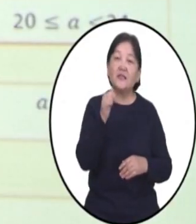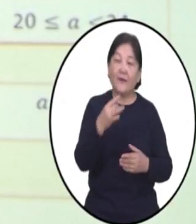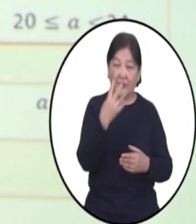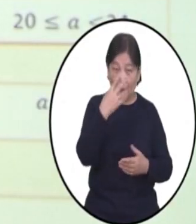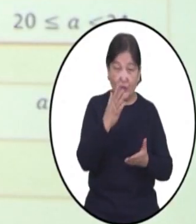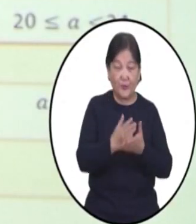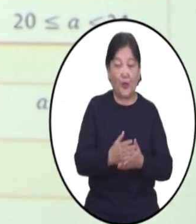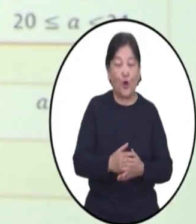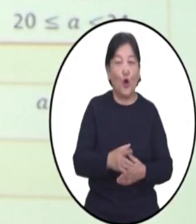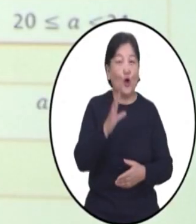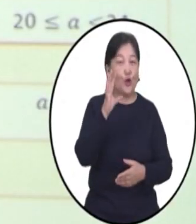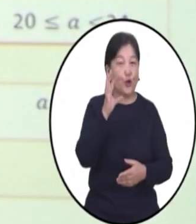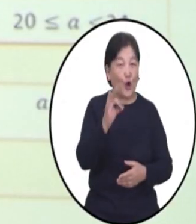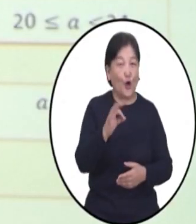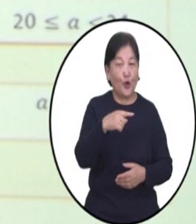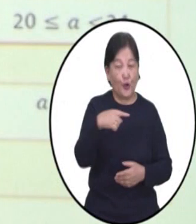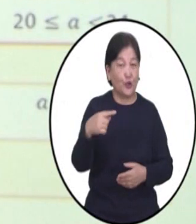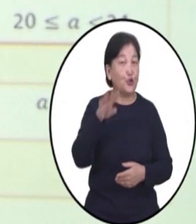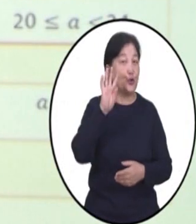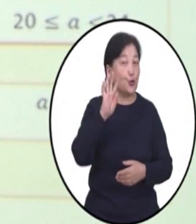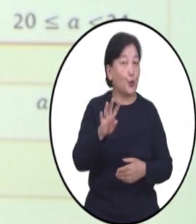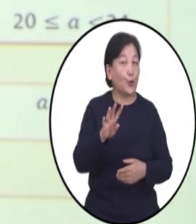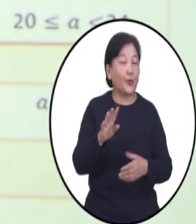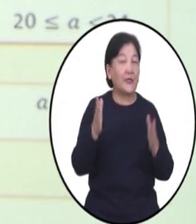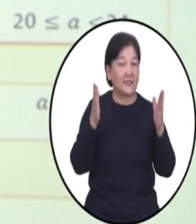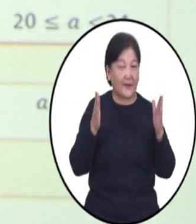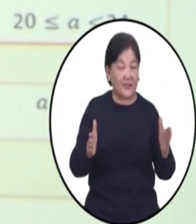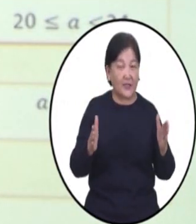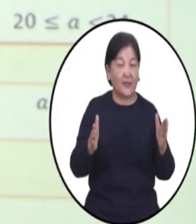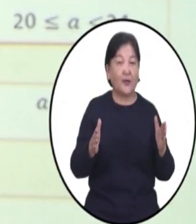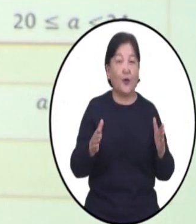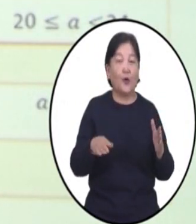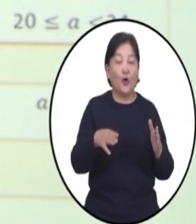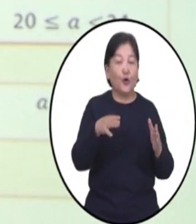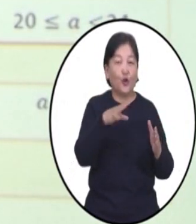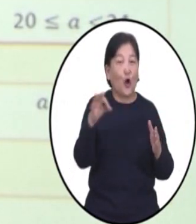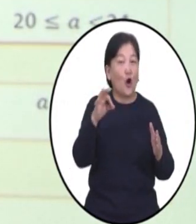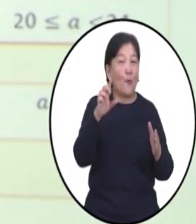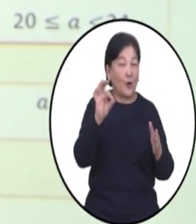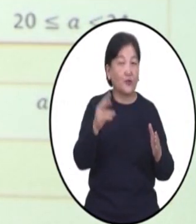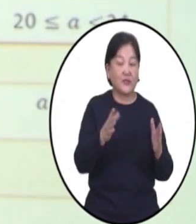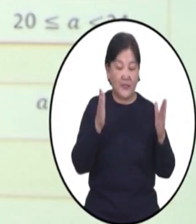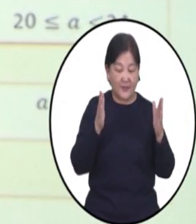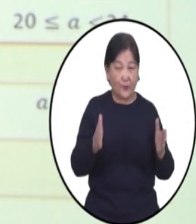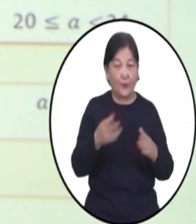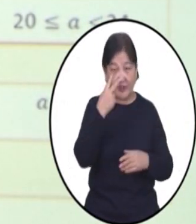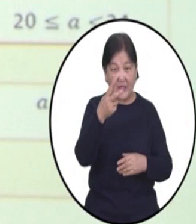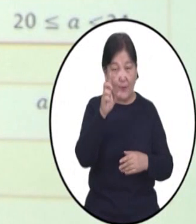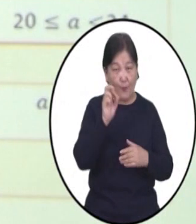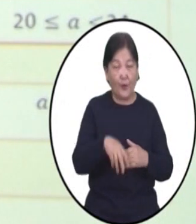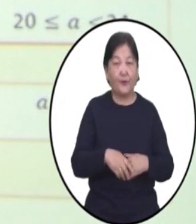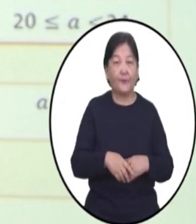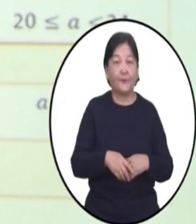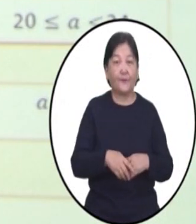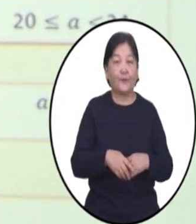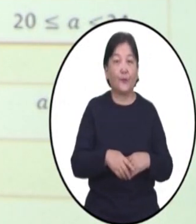бол 0-оос 4 хүртэл завсарт бол бодлого бодсон тоогоор наваад үзэх юм бол огт тийм 0-оос